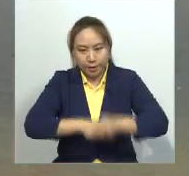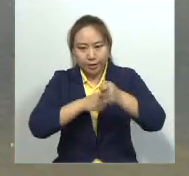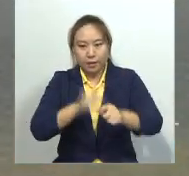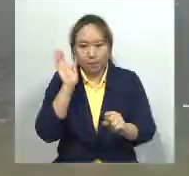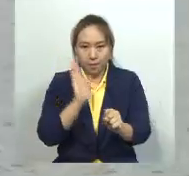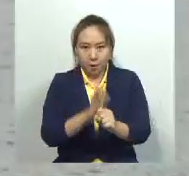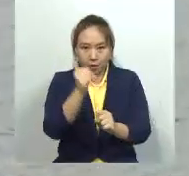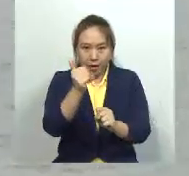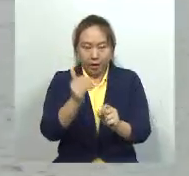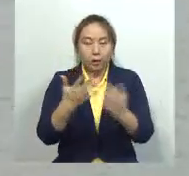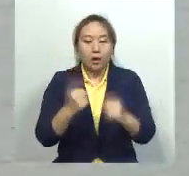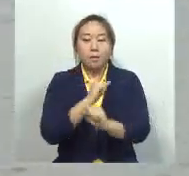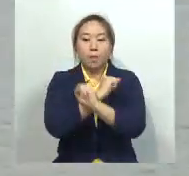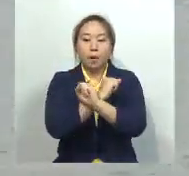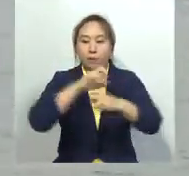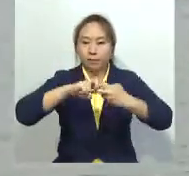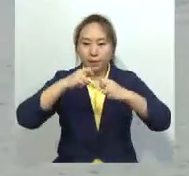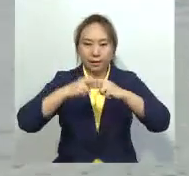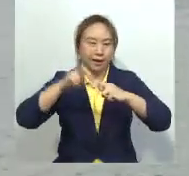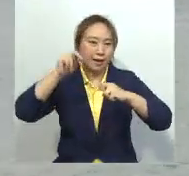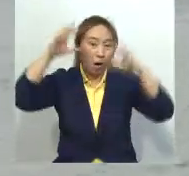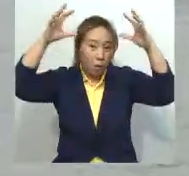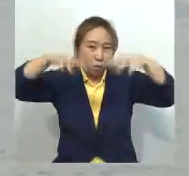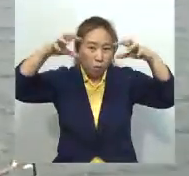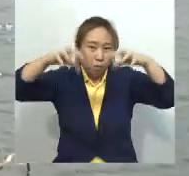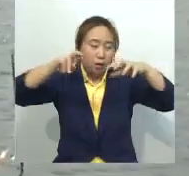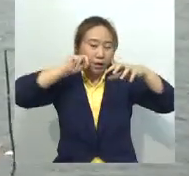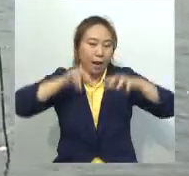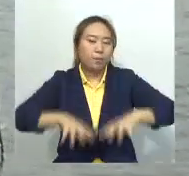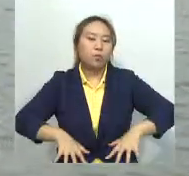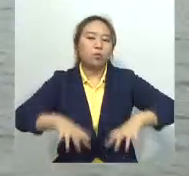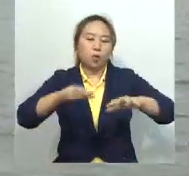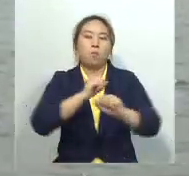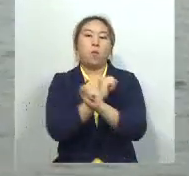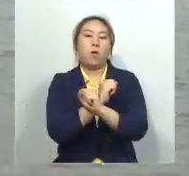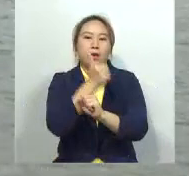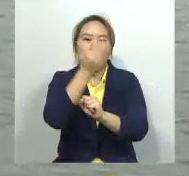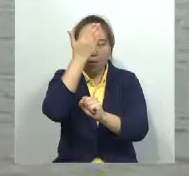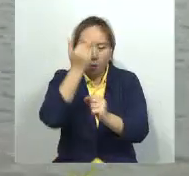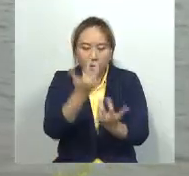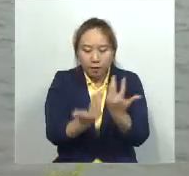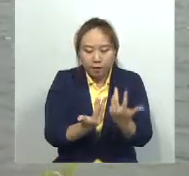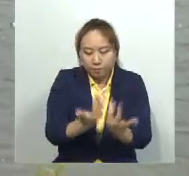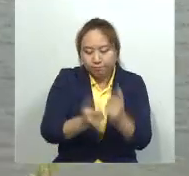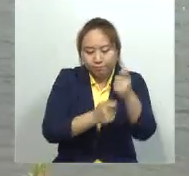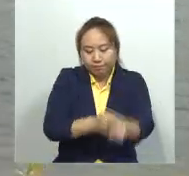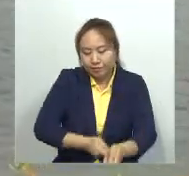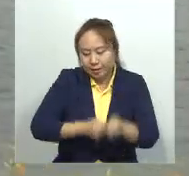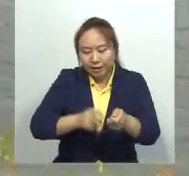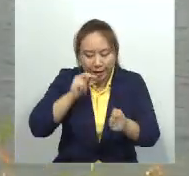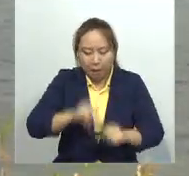อีกทั้งยังเป็นการป้องกันปัญหาน้ำหลากในหน้าฝนซึ่งมักจะสร้างความเสียหายแก่พื้นที่การเกษตรได้เป็นอย่าง